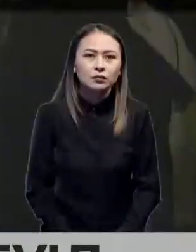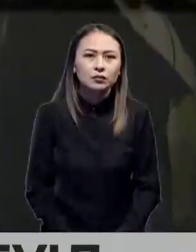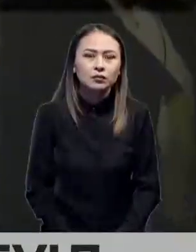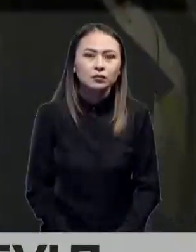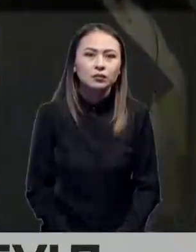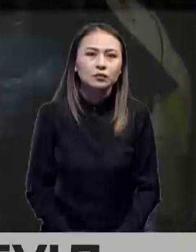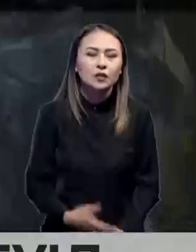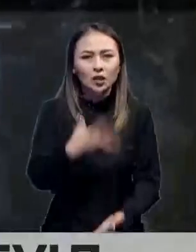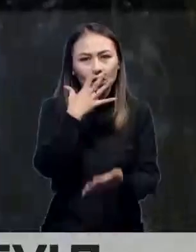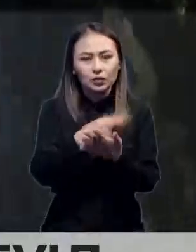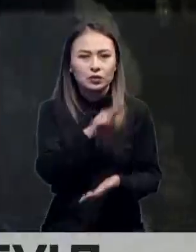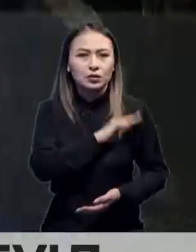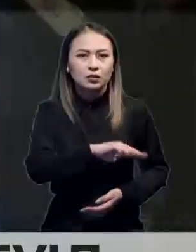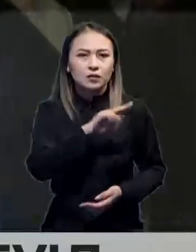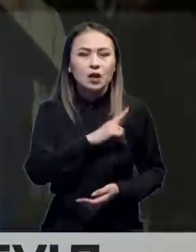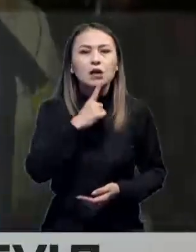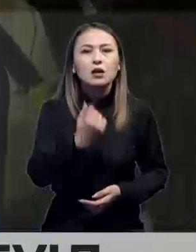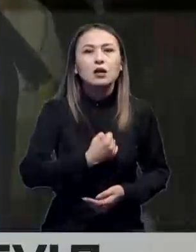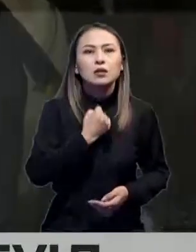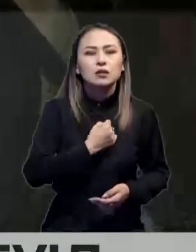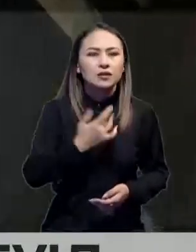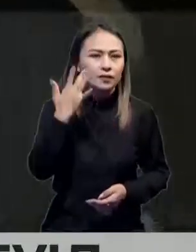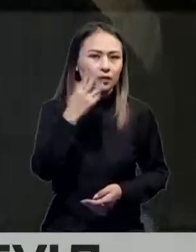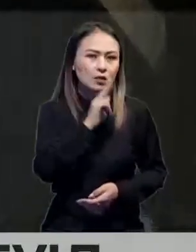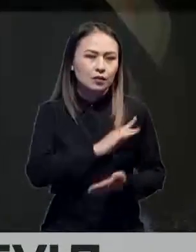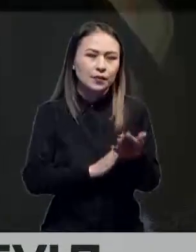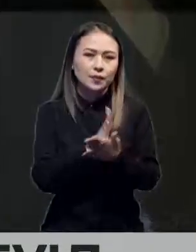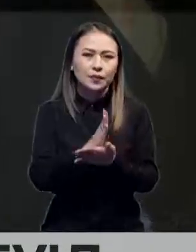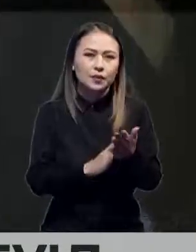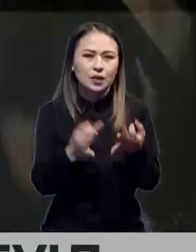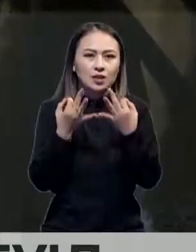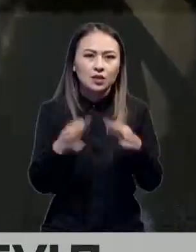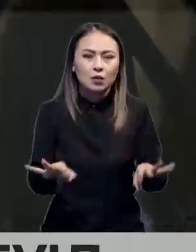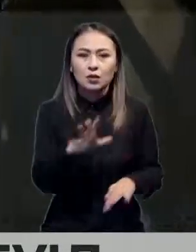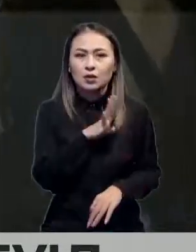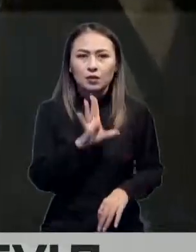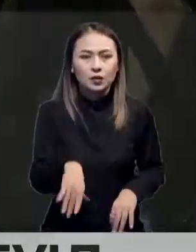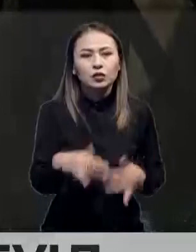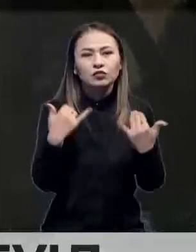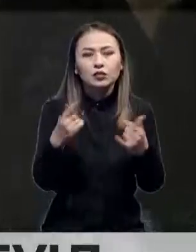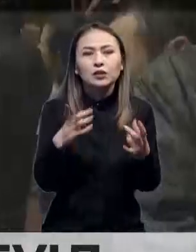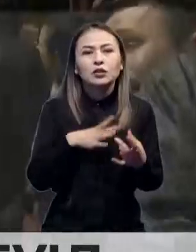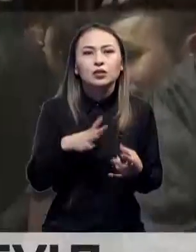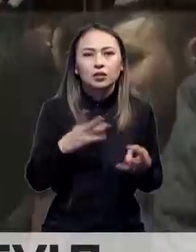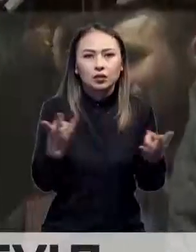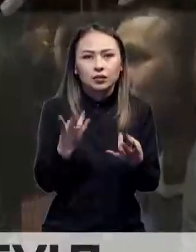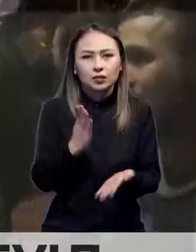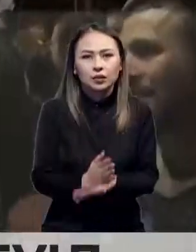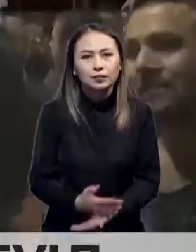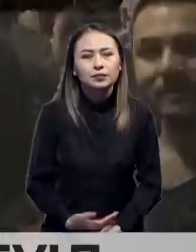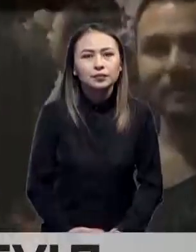Біз өз борышымызды өтеу үшін әскерде жылдап қызмет етеміз. Не үшін? Демократия болмаса, оның не керегі бар?